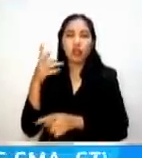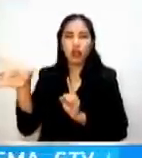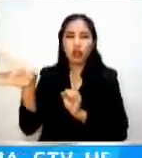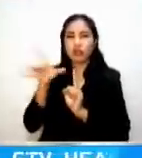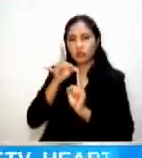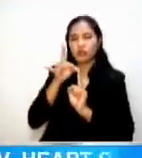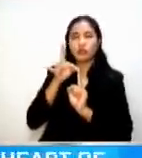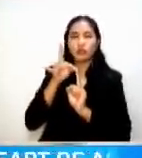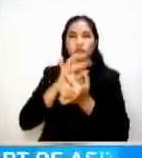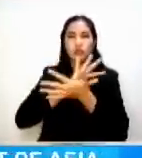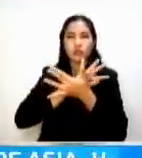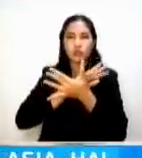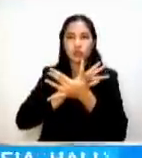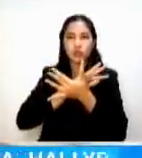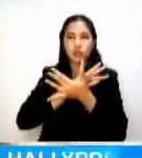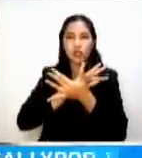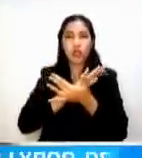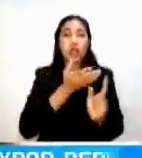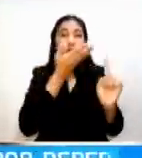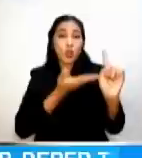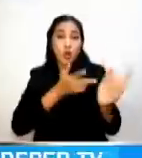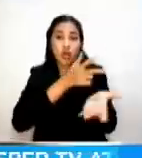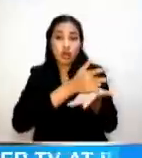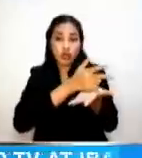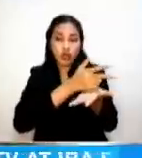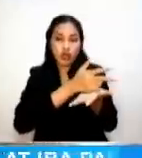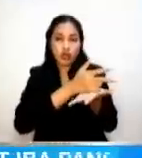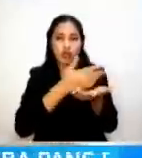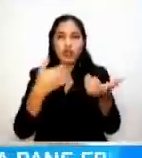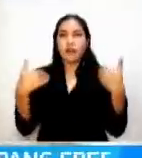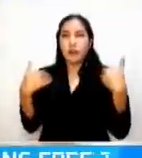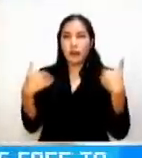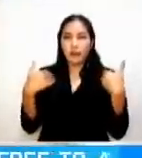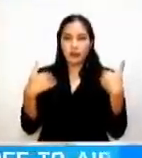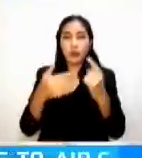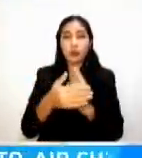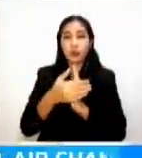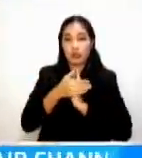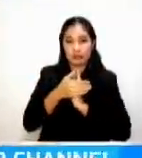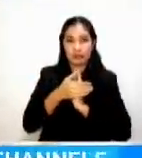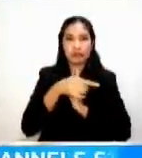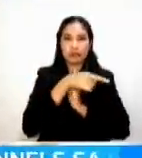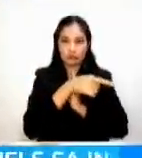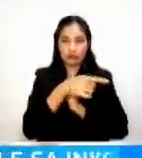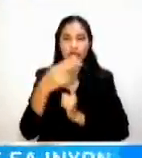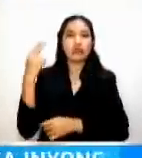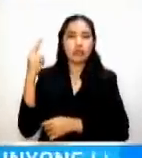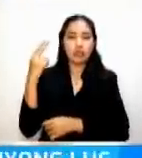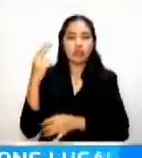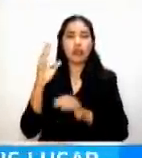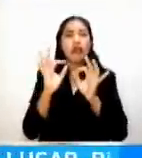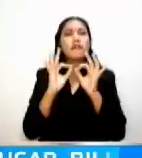ng sasakyang ipinarada sa Kamkrame, nag-imbak ng supply at unang nag-quarantine ang tiyuhin. At nang malaman ng mga kaanak, natagalan